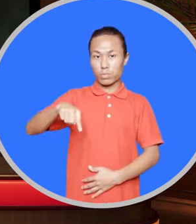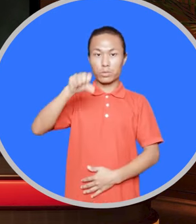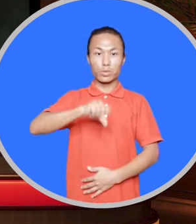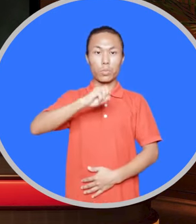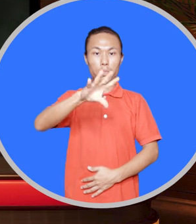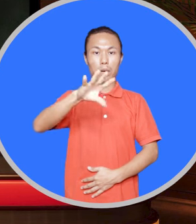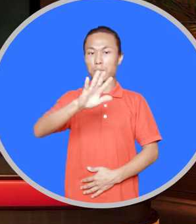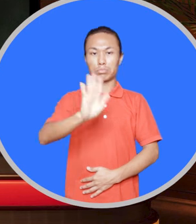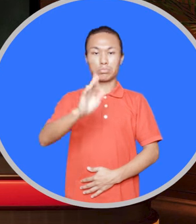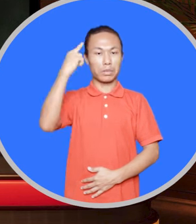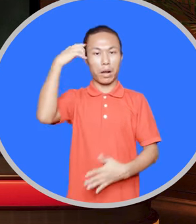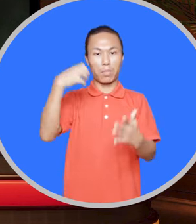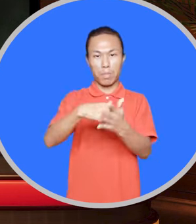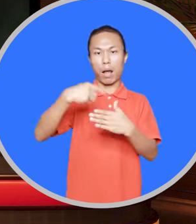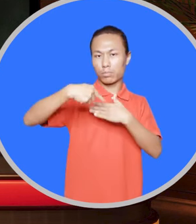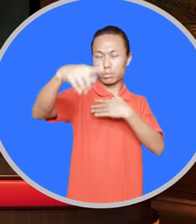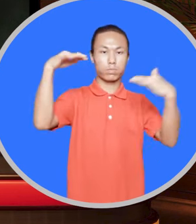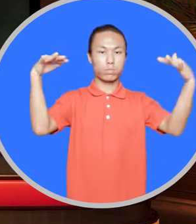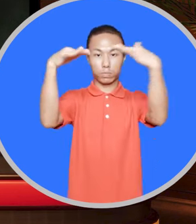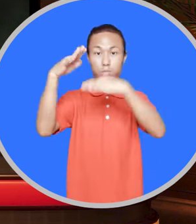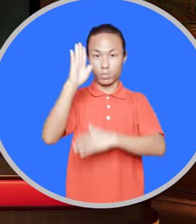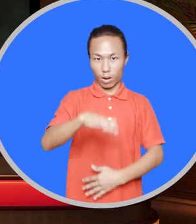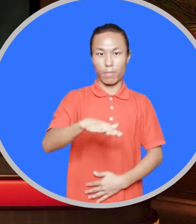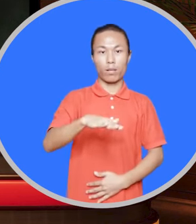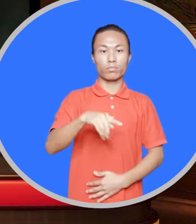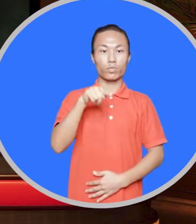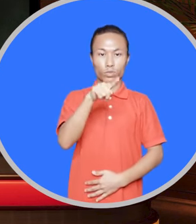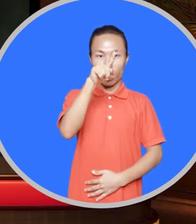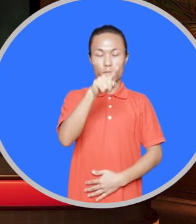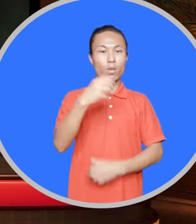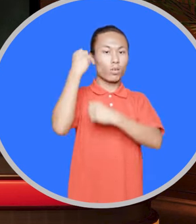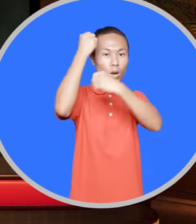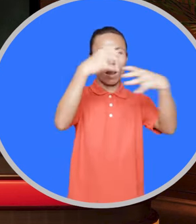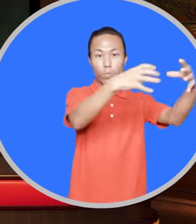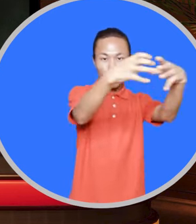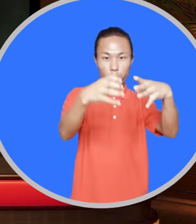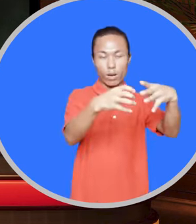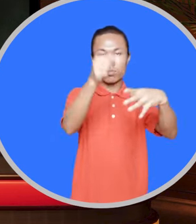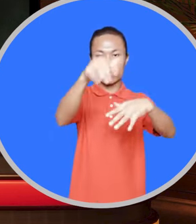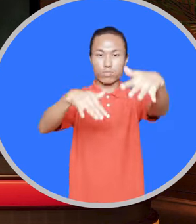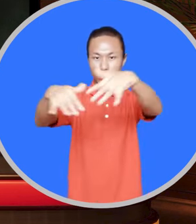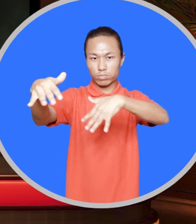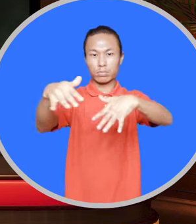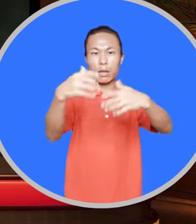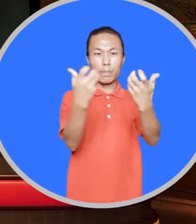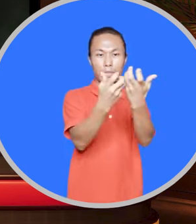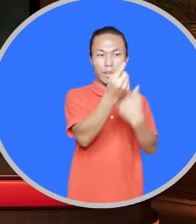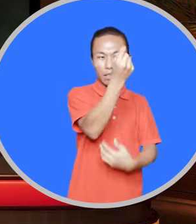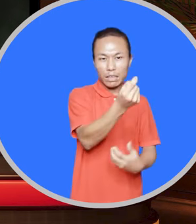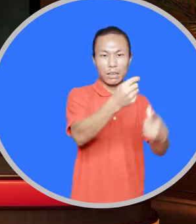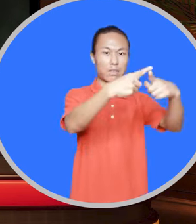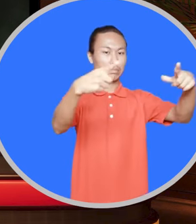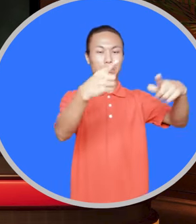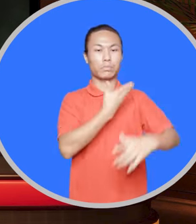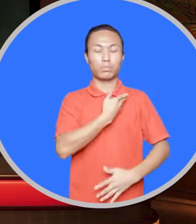နောက်ဆုံးထွက်သက်အထိတော်လိုင်းအင်အားစုတွေကိုတိုက်ခိုက်လို့ရနိုင်တဲ့ဗတ်ပေါင်းစုံကနေတိုက်ခတ်ရင်ပြည်သူကိုနှီးမျိုးစုံနဲ့ဒုက္ခ